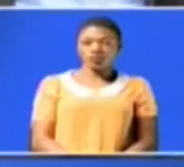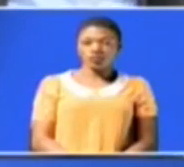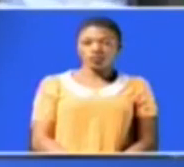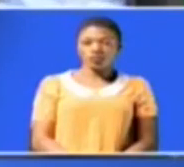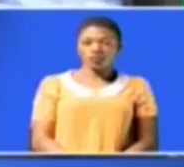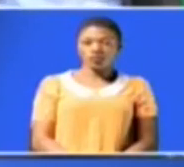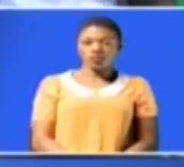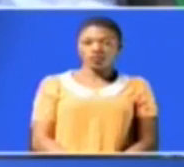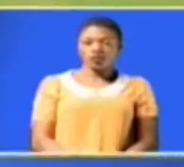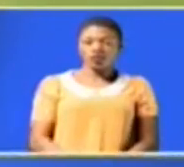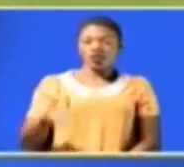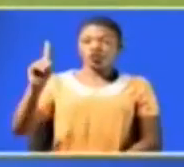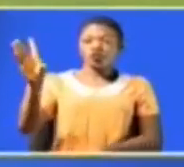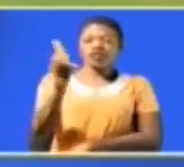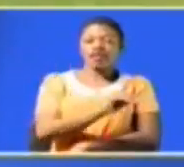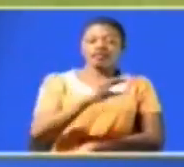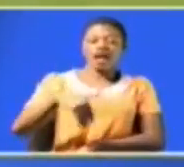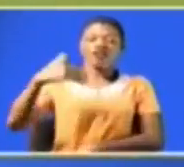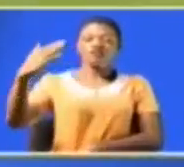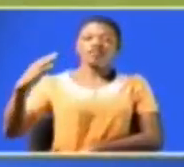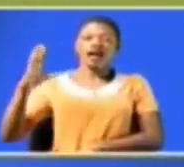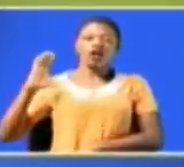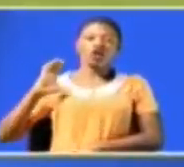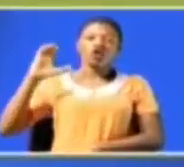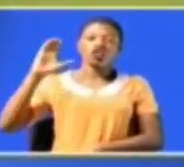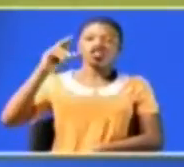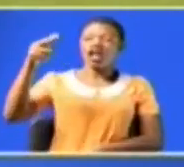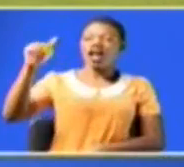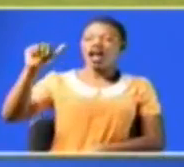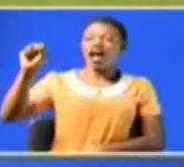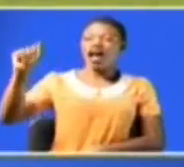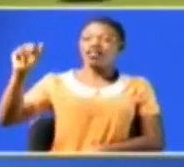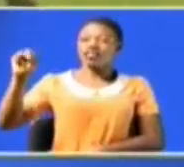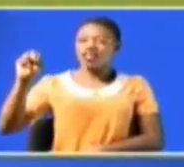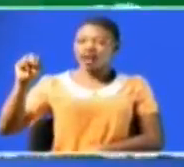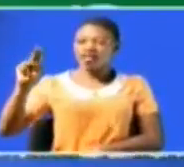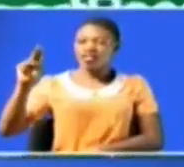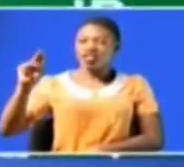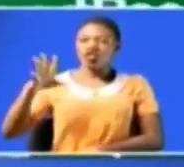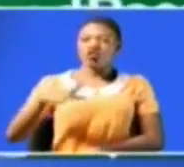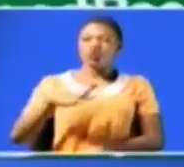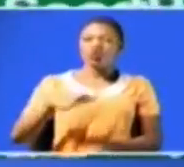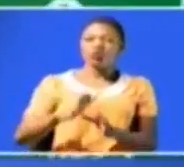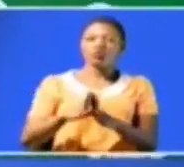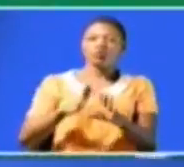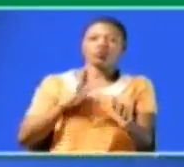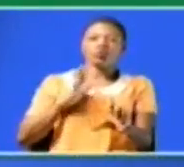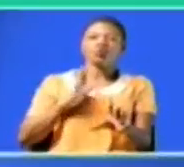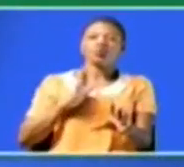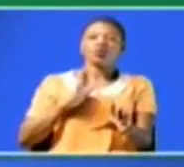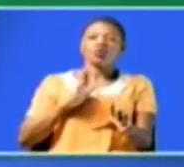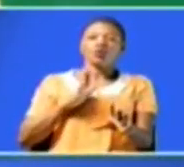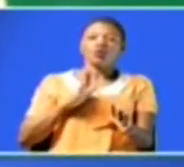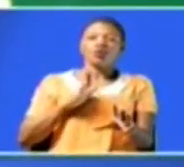Siku mbili tu baada aliyekuwa mkufunzi wa Gor Mahia Hassan Oktay kujiuzulu, timu hiyo imejaza pengo lake. Mkufunzi wa zamani wa